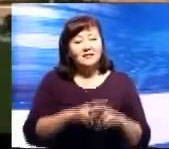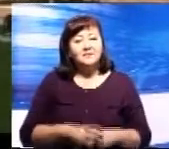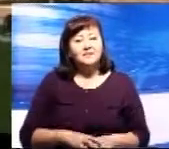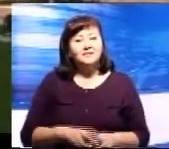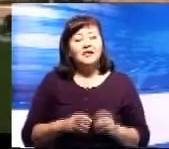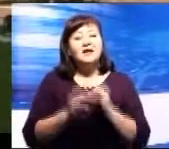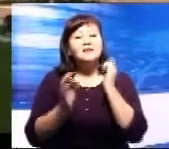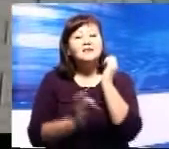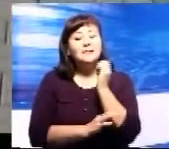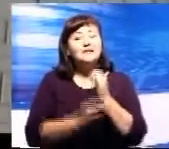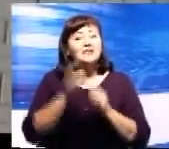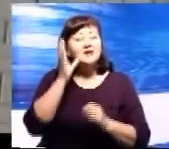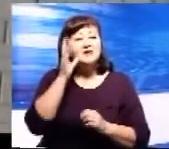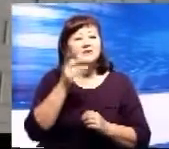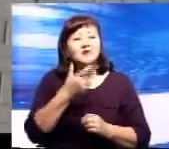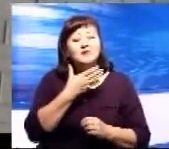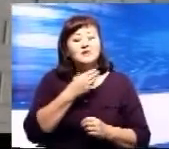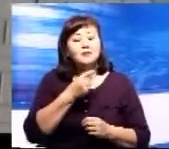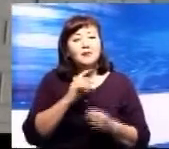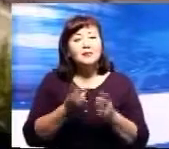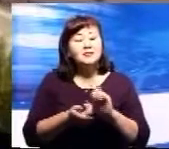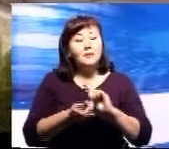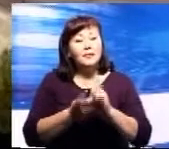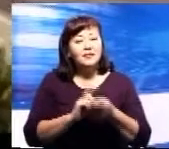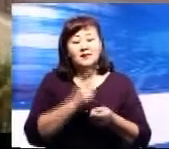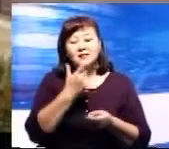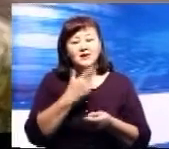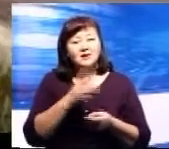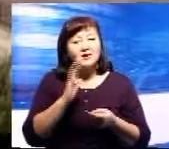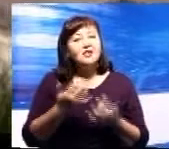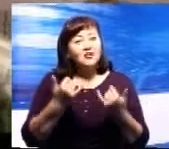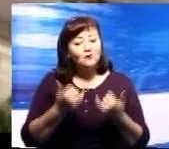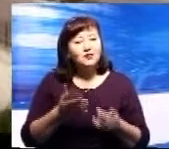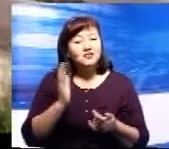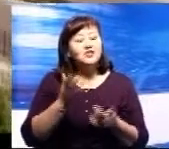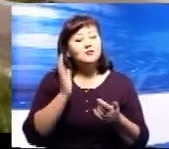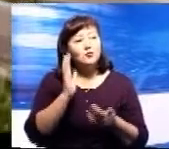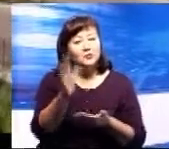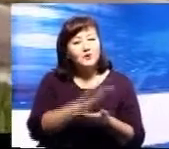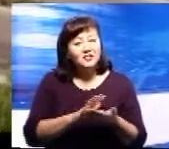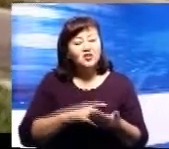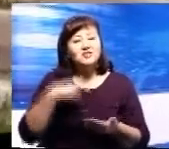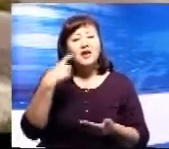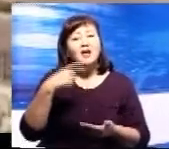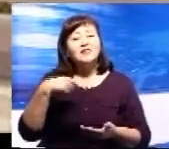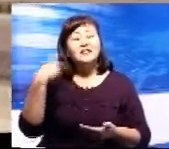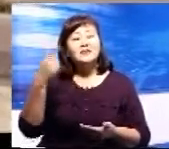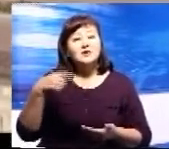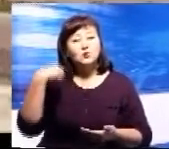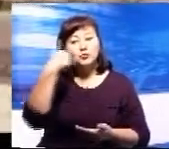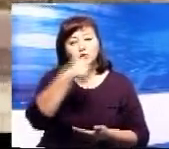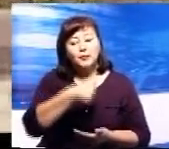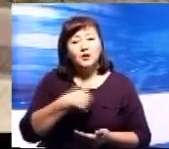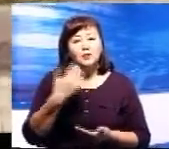За последнее время Семей значительно преобразился. И, как заверяют в Акимате, эта тенденция найдет свое продолжение и в следующем году. На недавнем